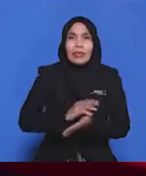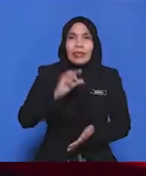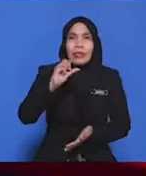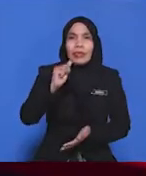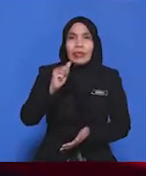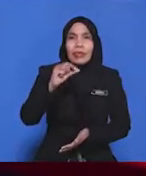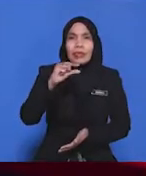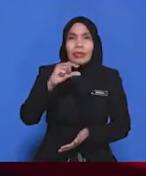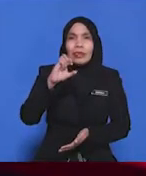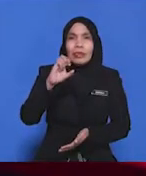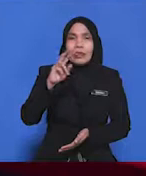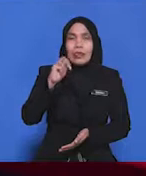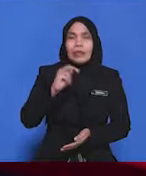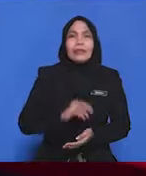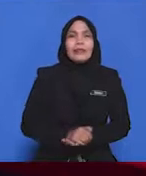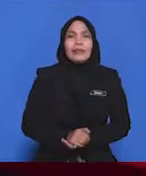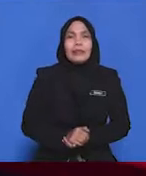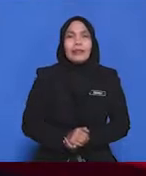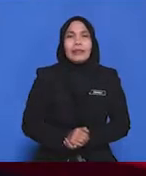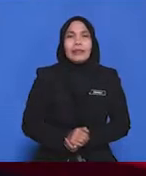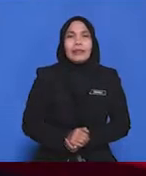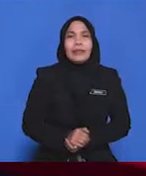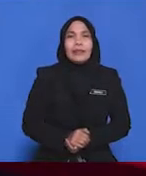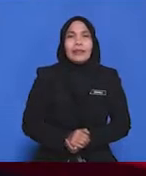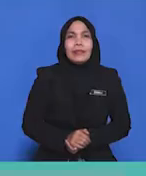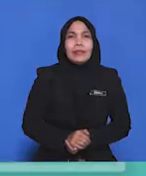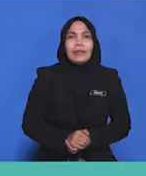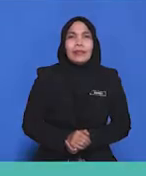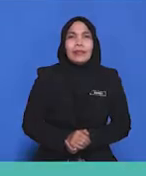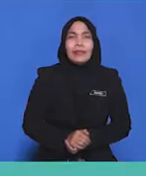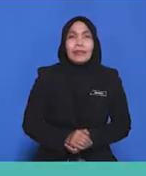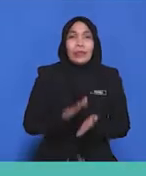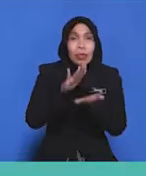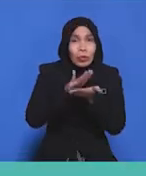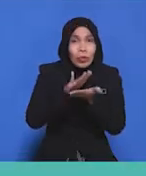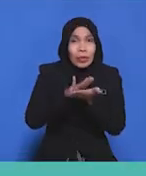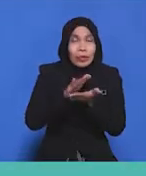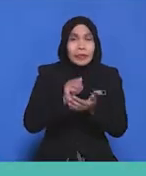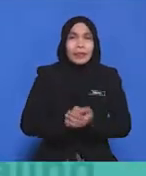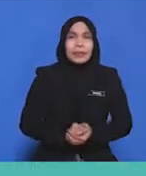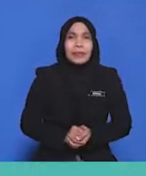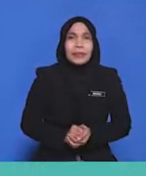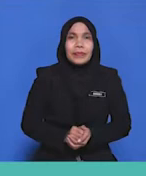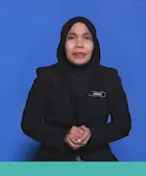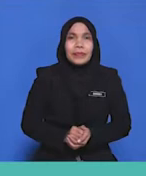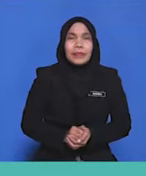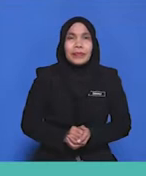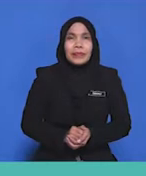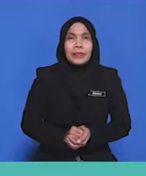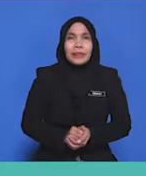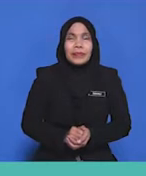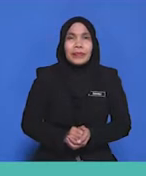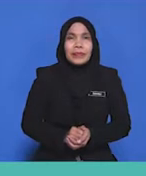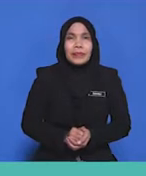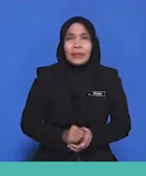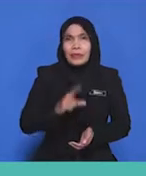Seterusnya, ejen yang ketiga ialah ejen sekolah. Menurut Loy,